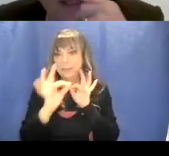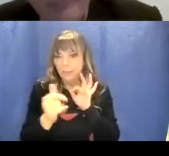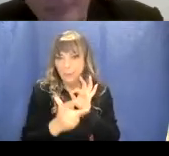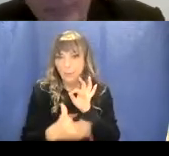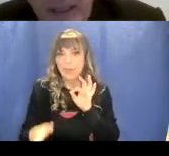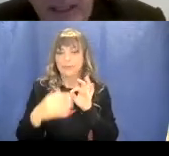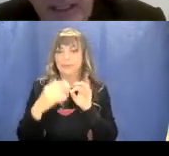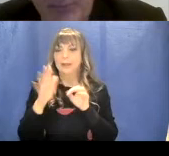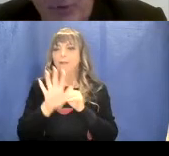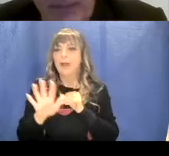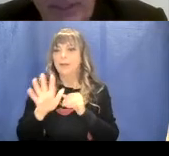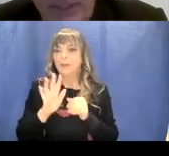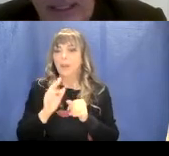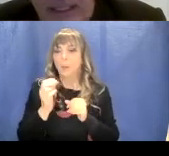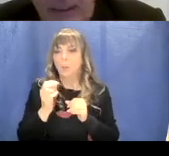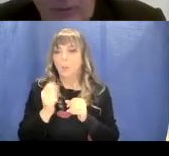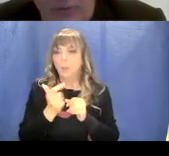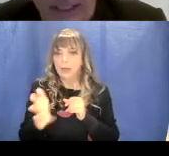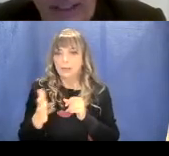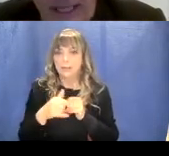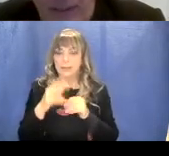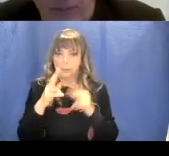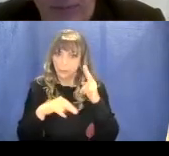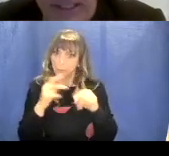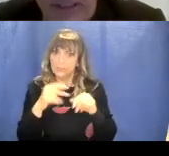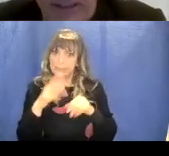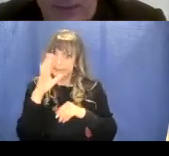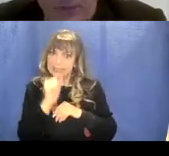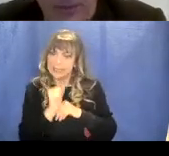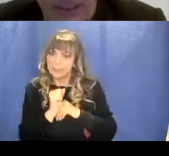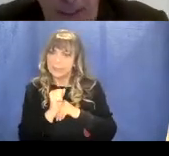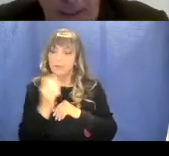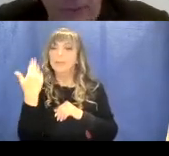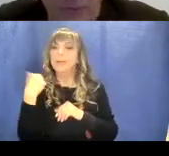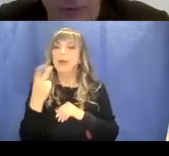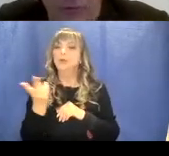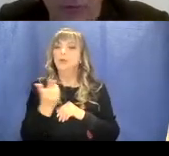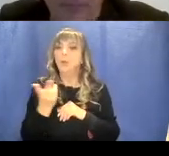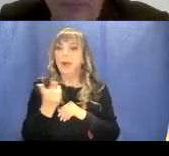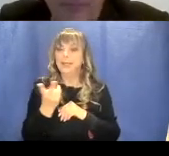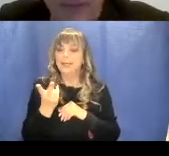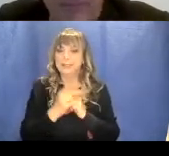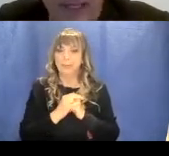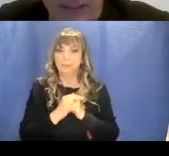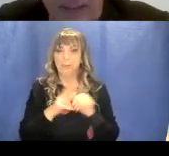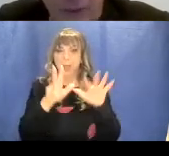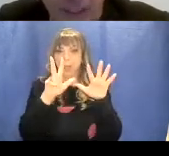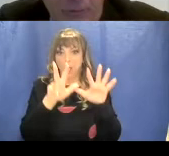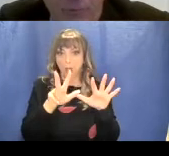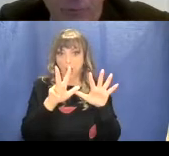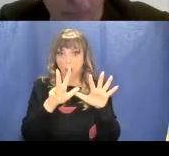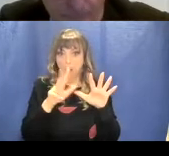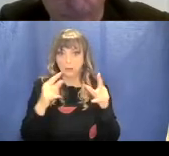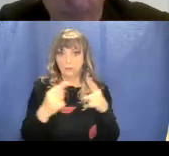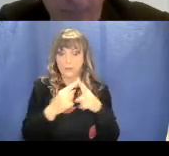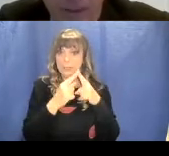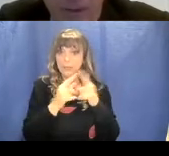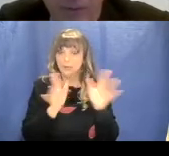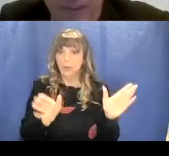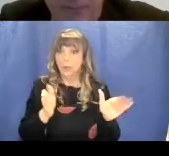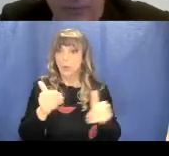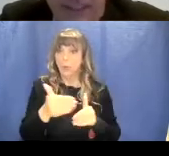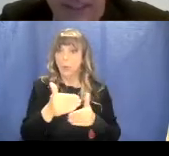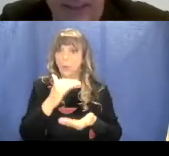numeri si può capire la dualità che ho presentato perché questo 8 vertici del cubo